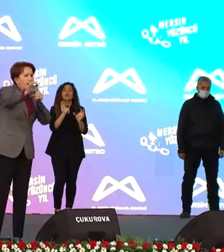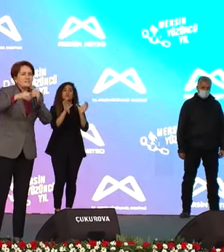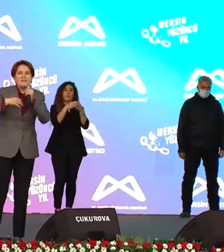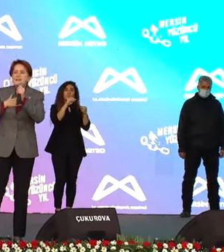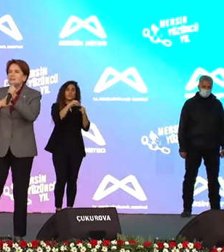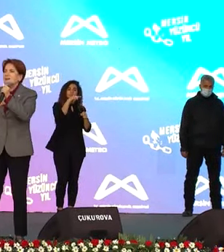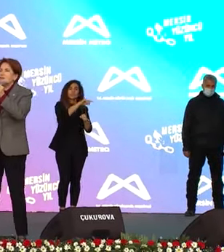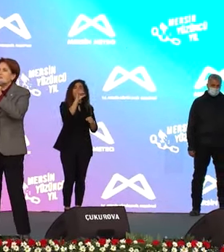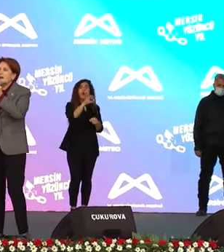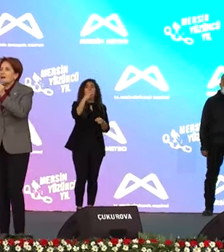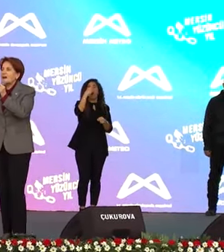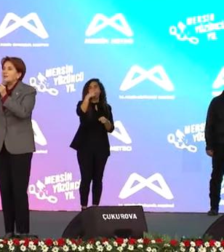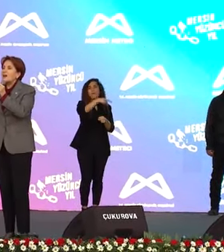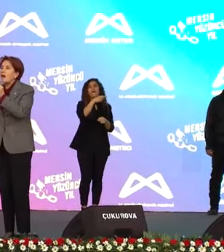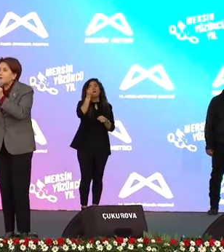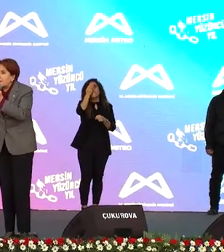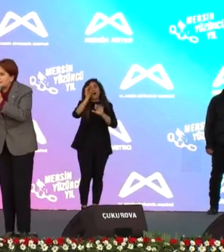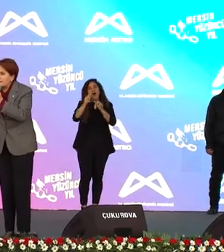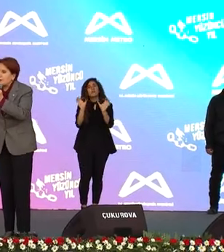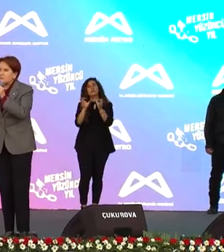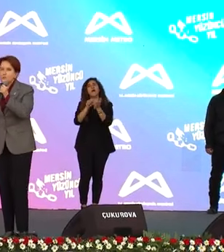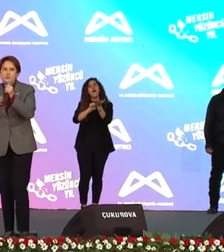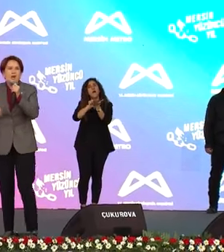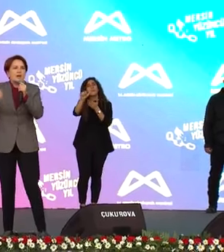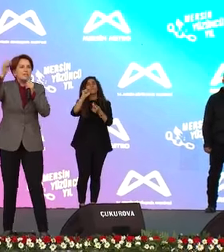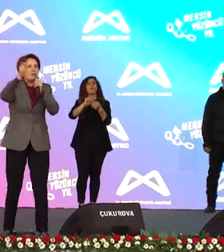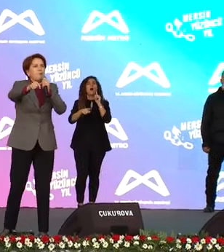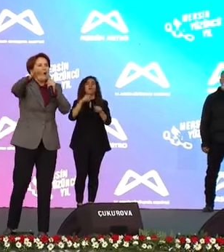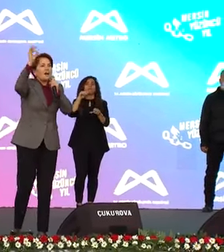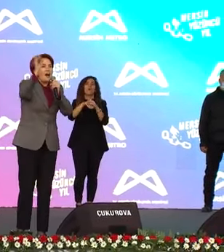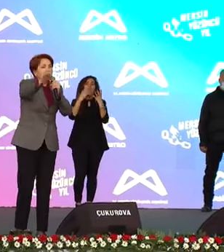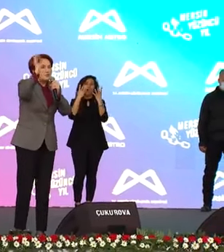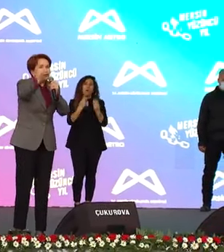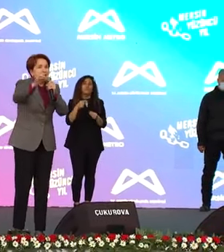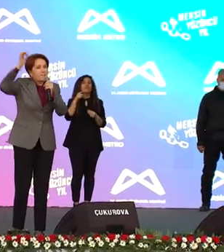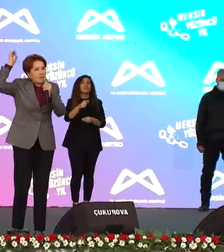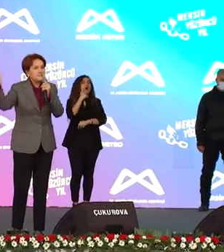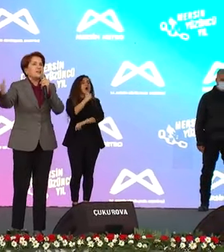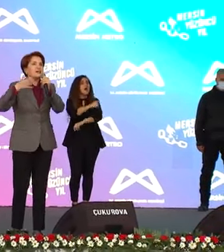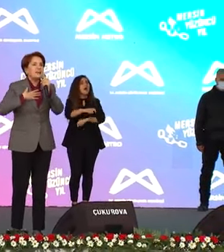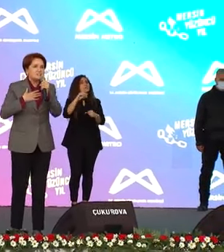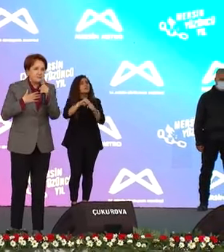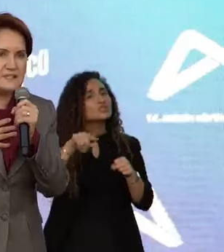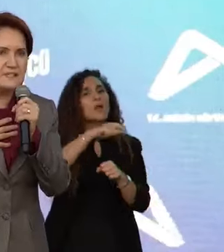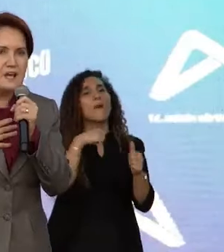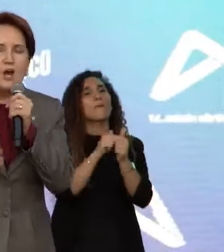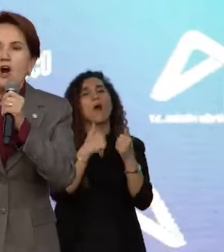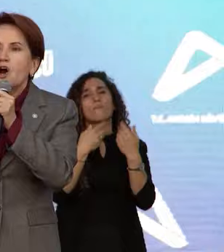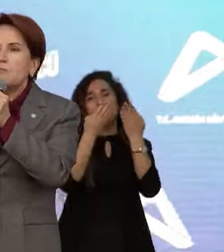AK Partili, fukaralar her partili olmuş. İşte bu harami düzeni birlikte yıkacağız